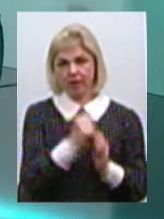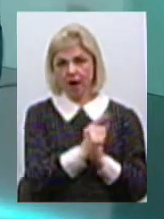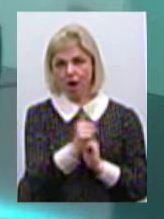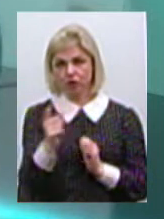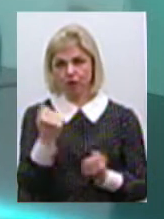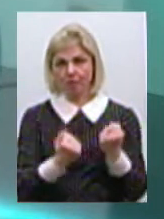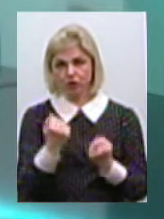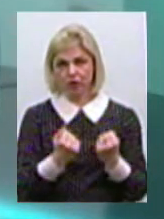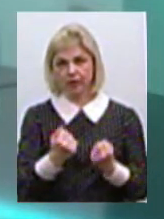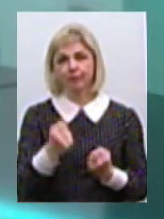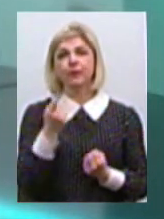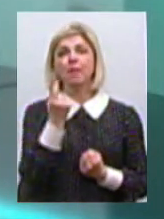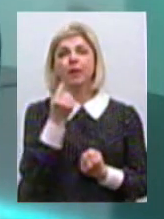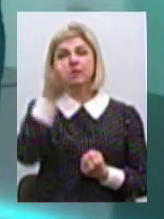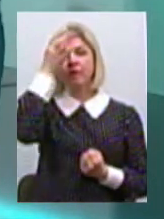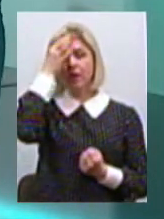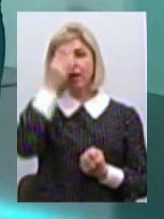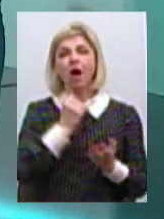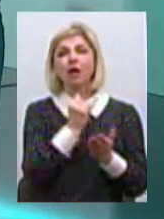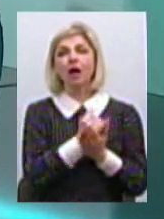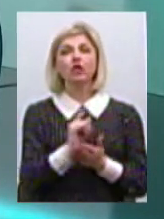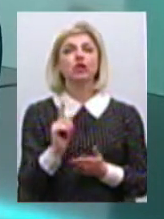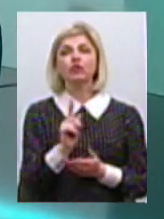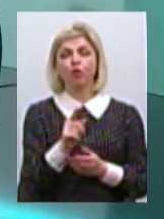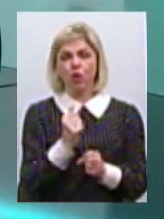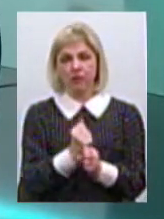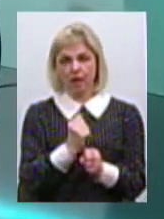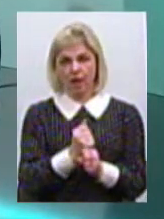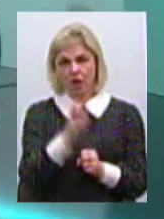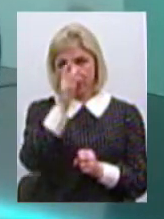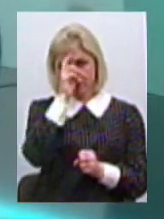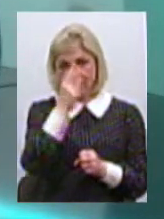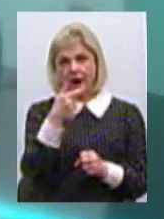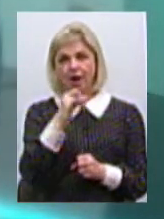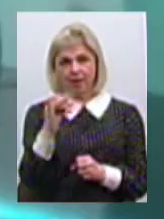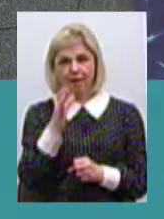тут згадується, як і заради чого діяла Державтоінспекція ще в радянські часи.